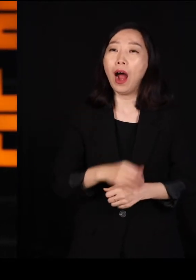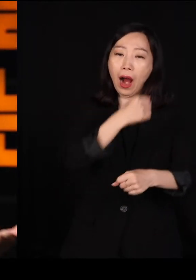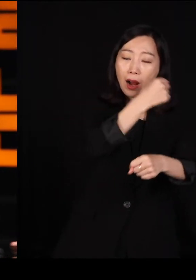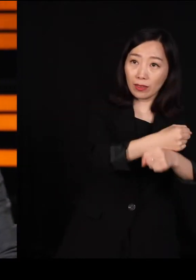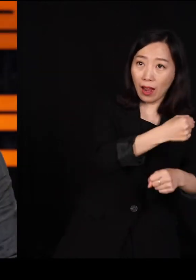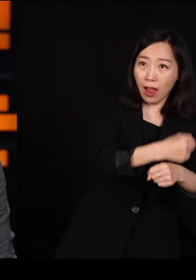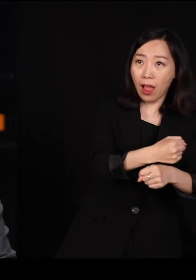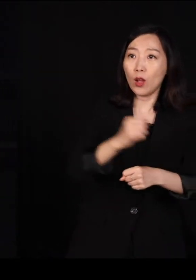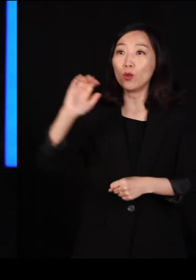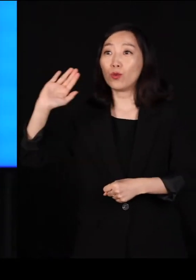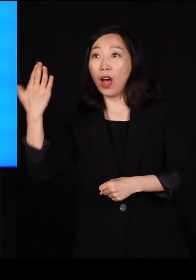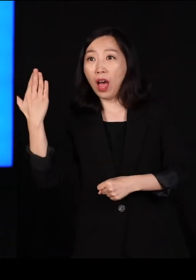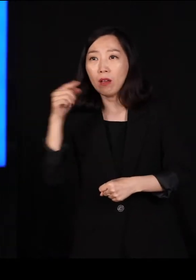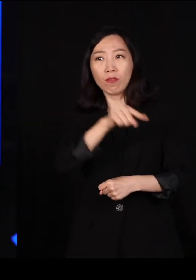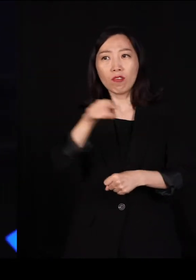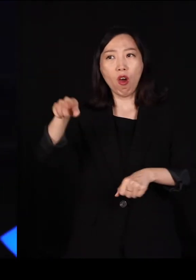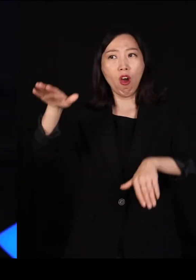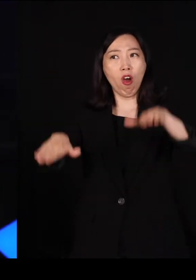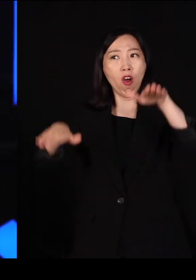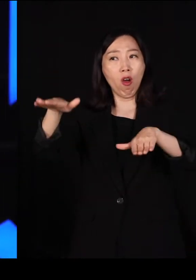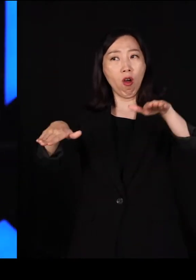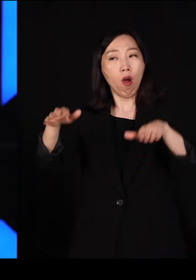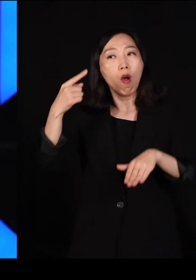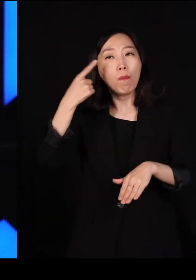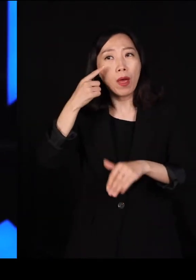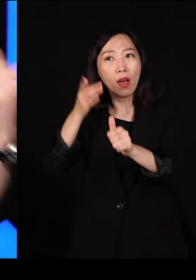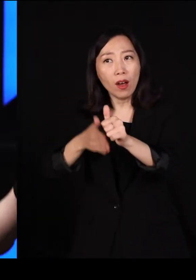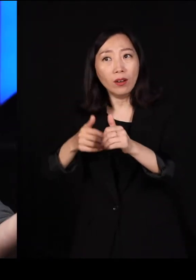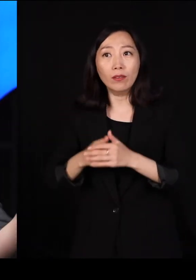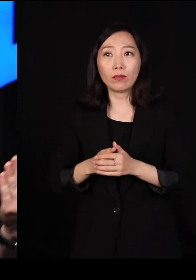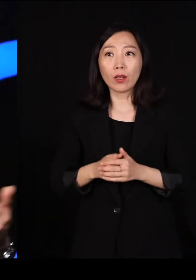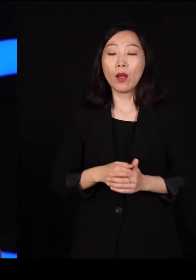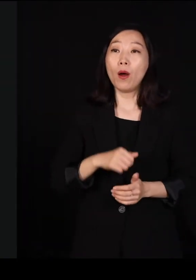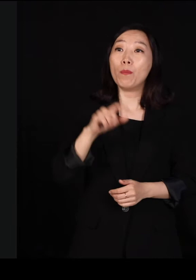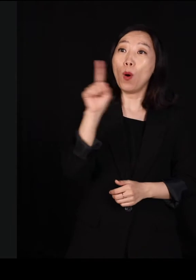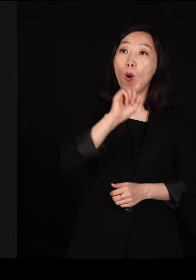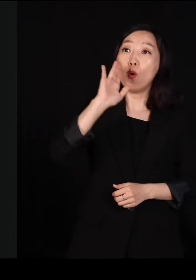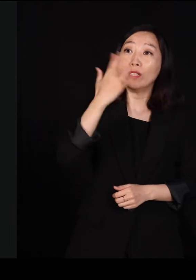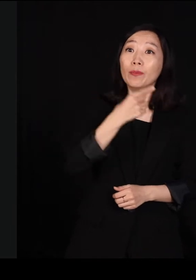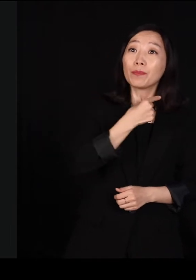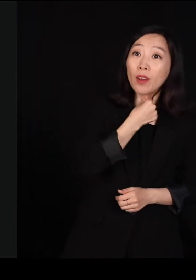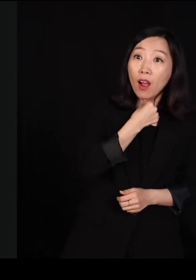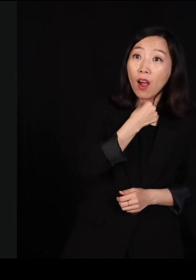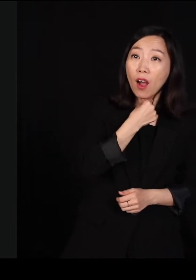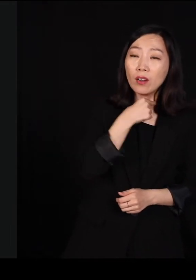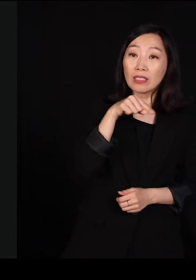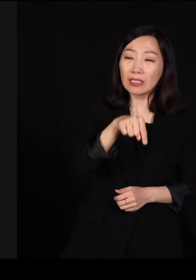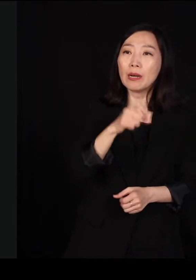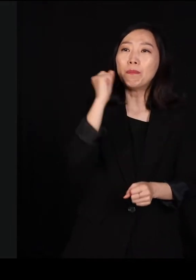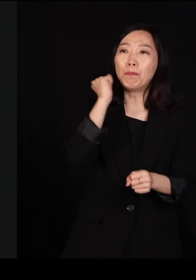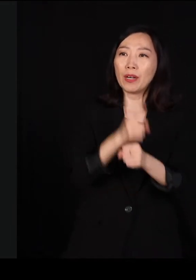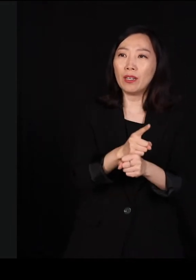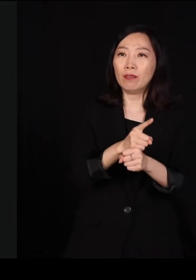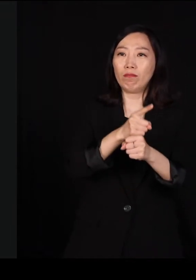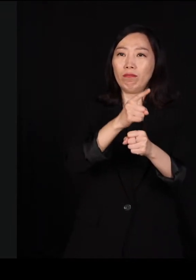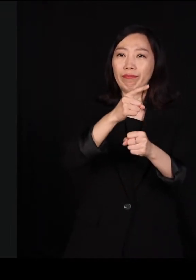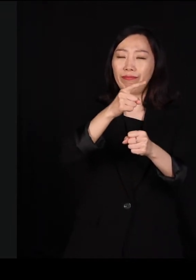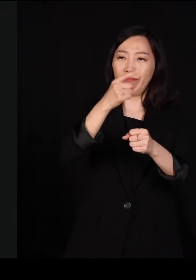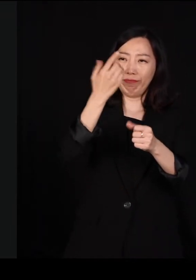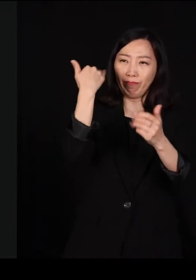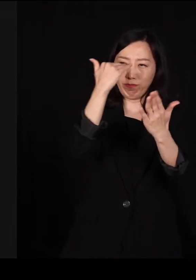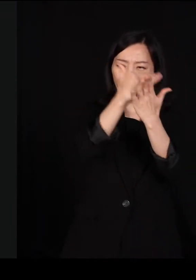하다하고 되다의 차이를 좀 생각해 보세요. 뭐가 되고 싶어요? 이게 이미 정해진 뭔가 중에